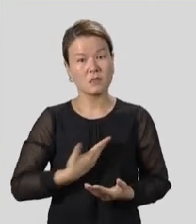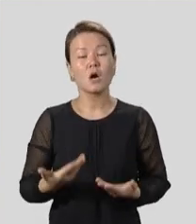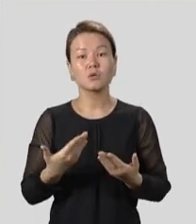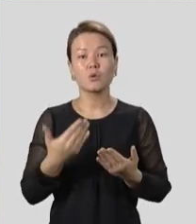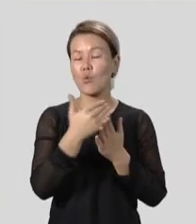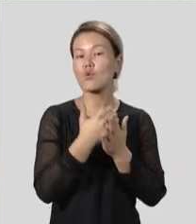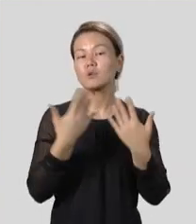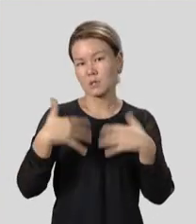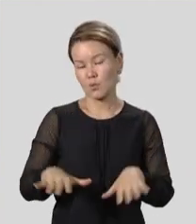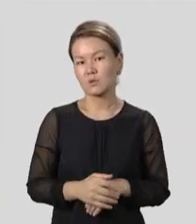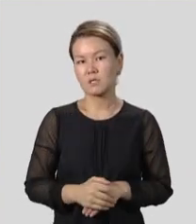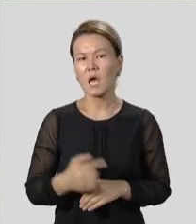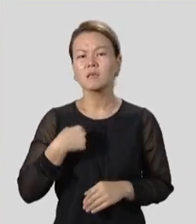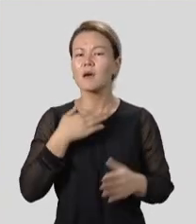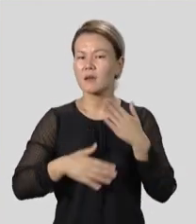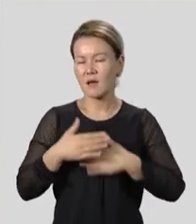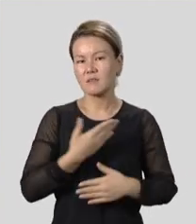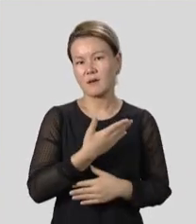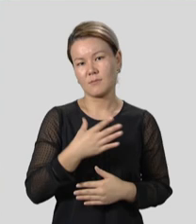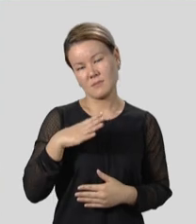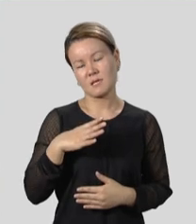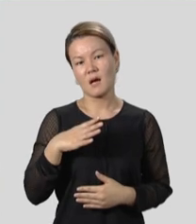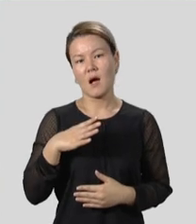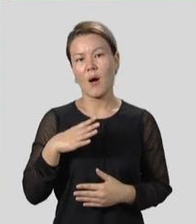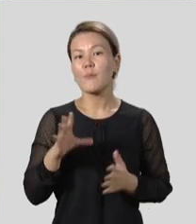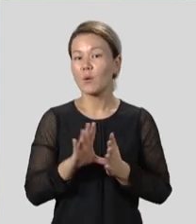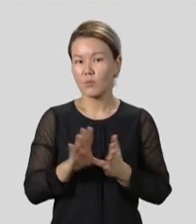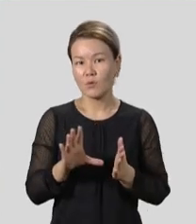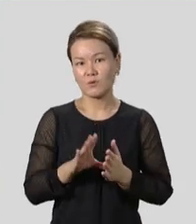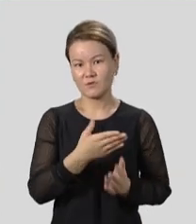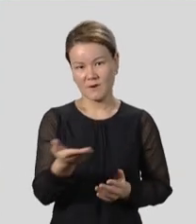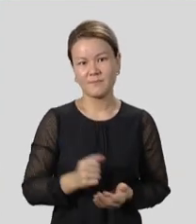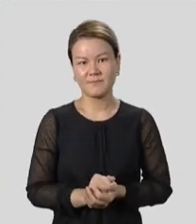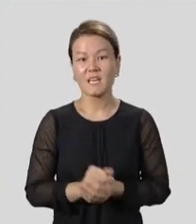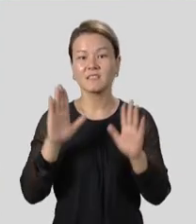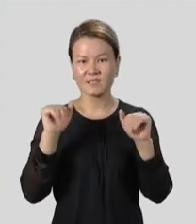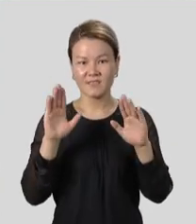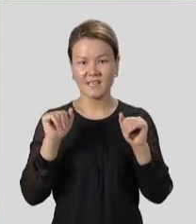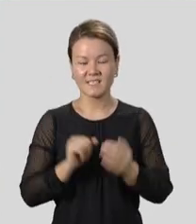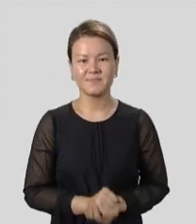закончен. Я рада была вам помочь разобраться с новой темой. До свидания!